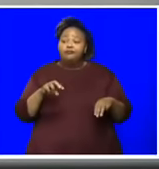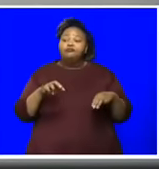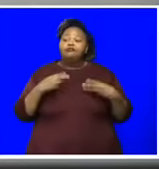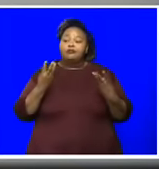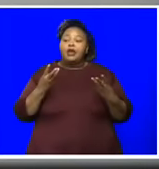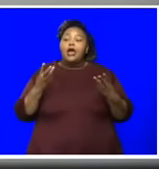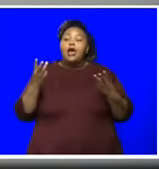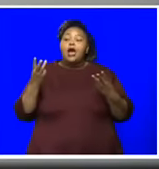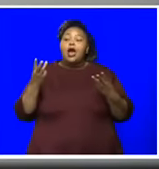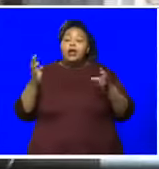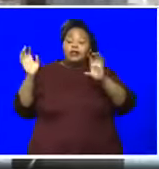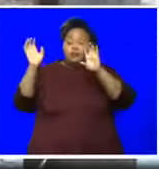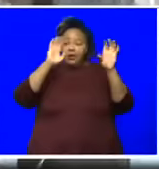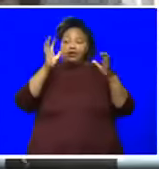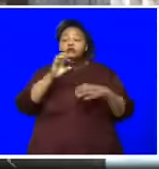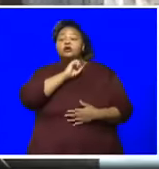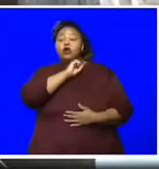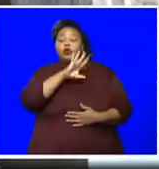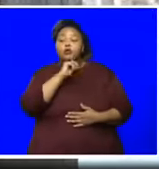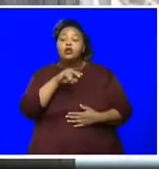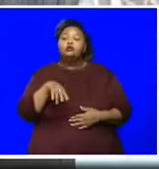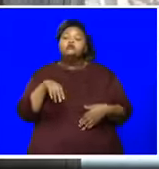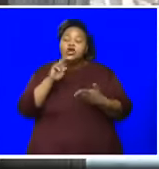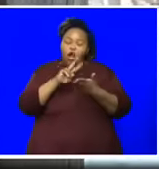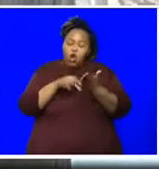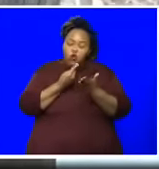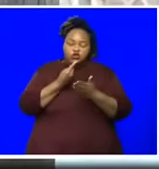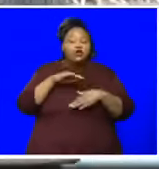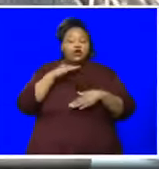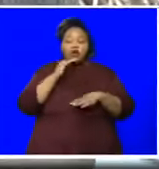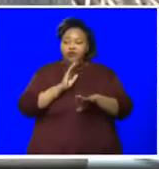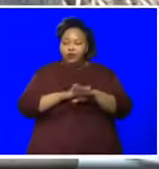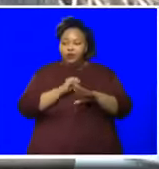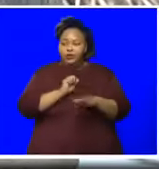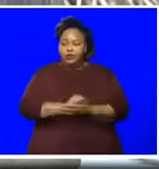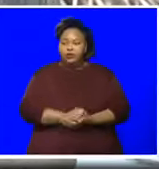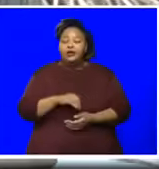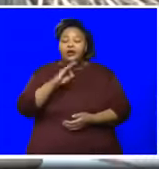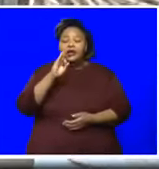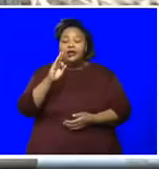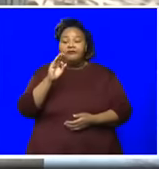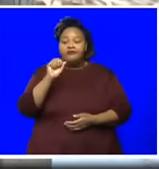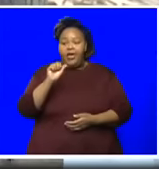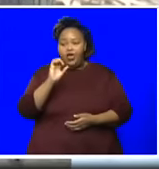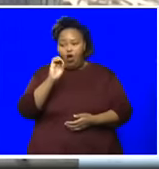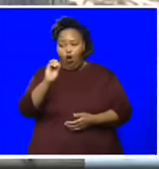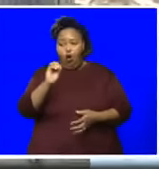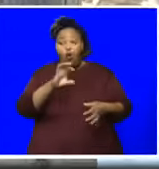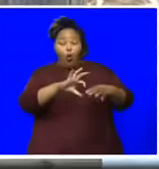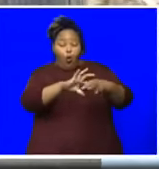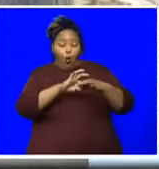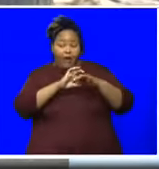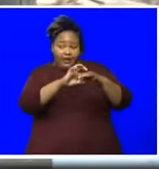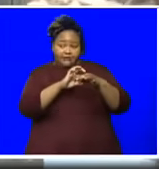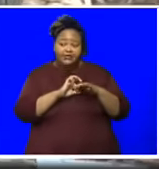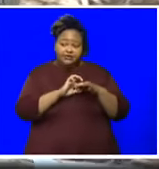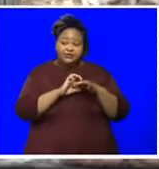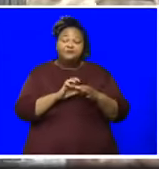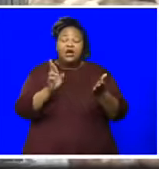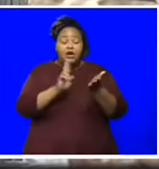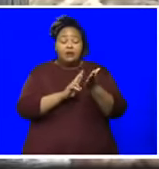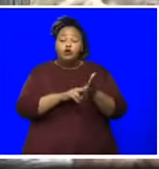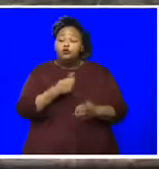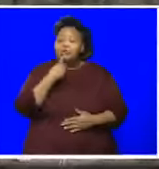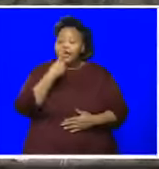lolwenele lelichamuka kulabantu. Umbiko wenhlangano kamhlabhlangene yetekudla nekulima Food and Agriculture Organization ithi